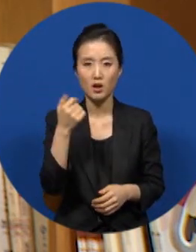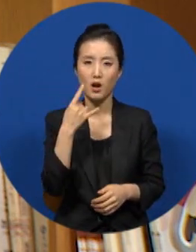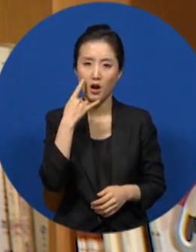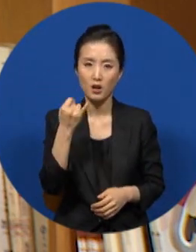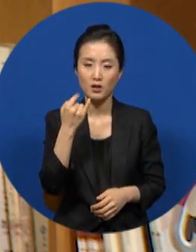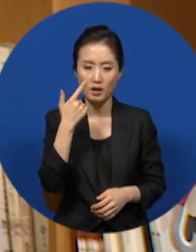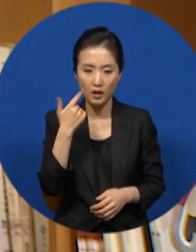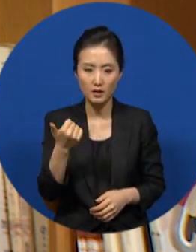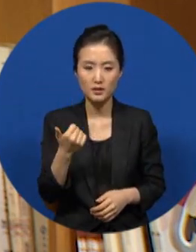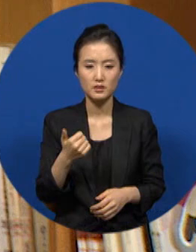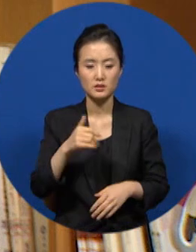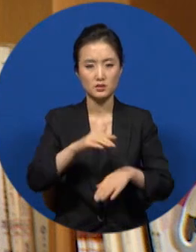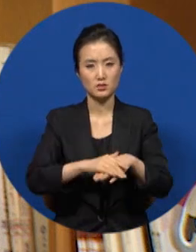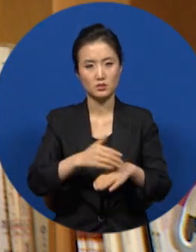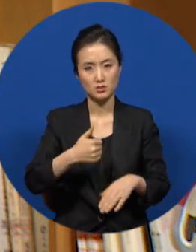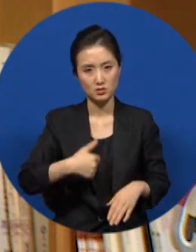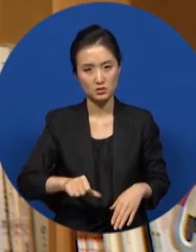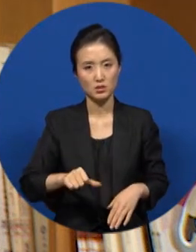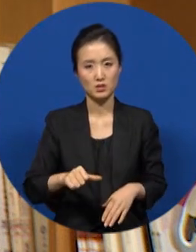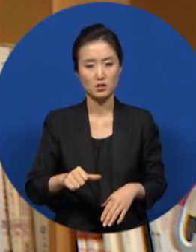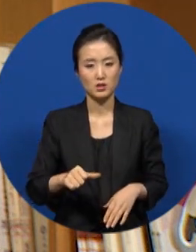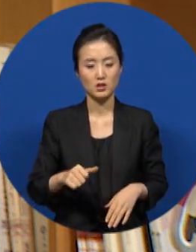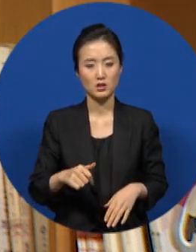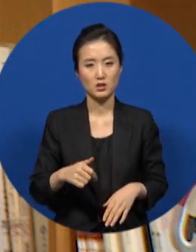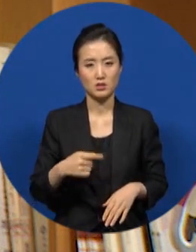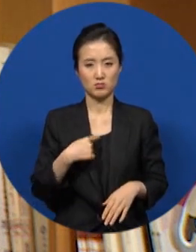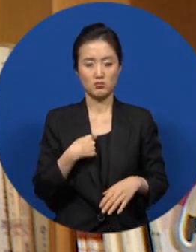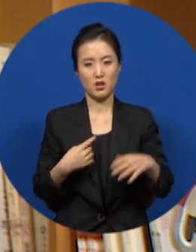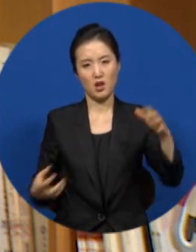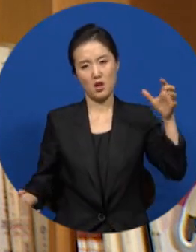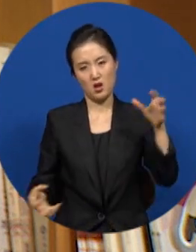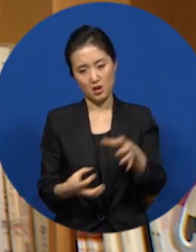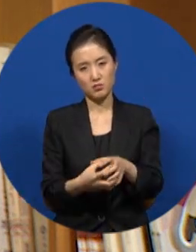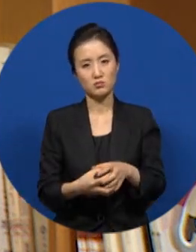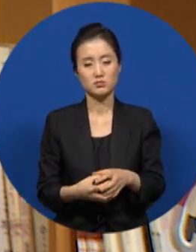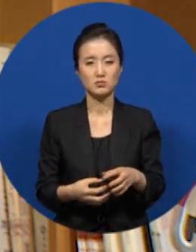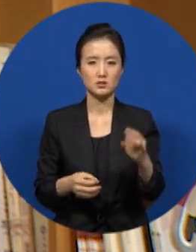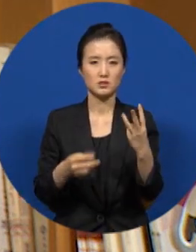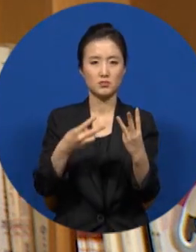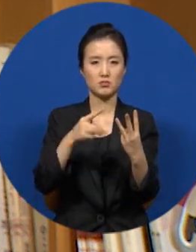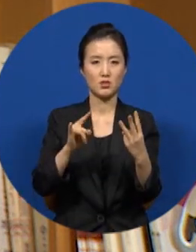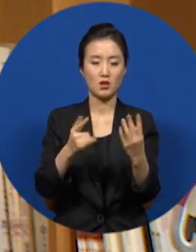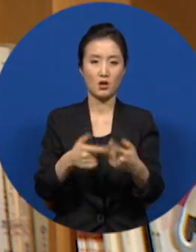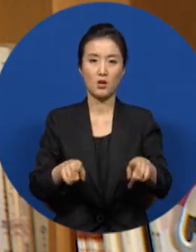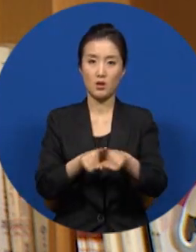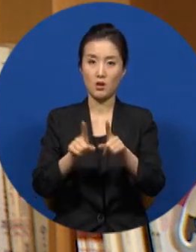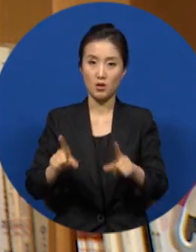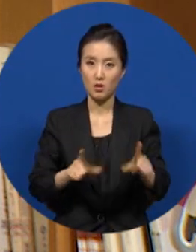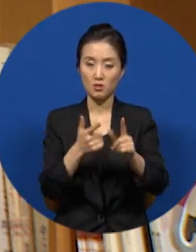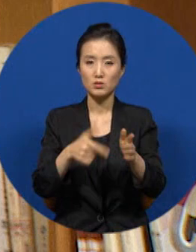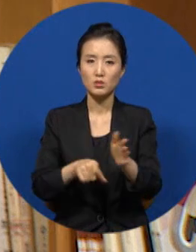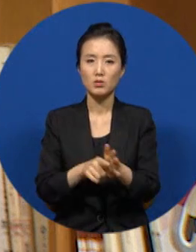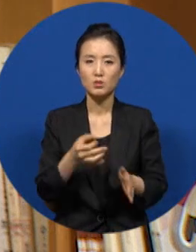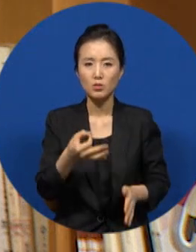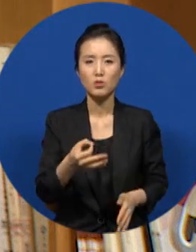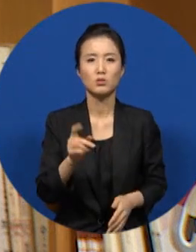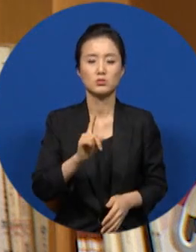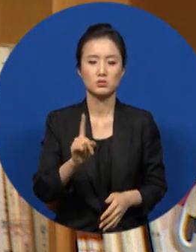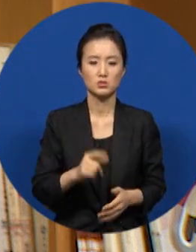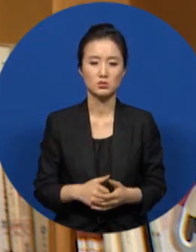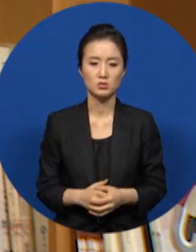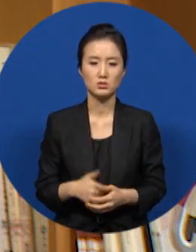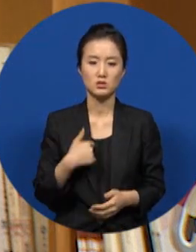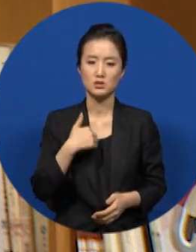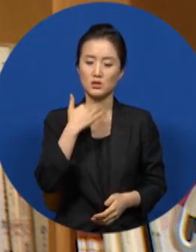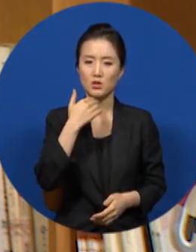아버지 그리고 손자, 본인까지 3대가 동시에 살아가야 되는데 뭐 저희 집도 마찬가지입니다. 제가 50이 아직 채